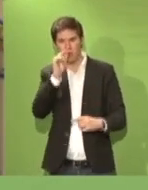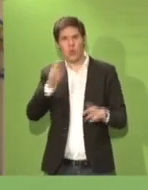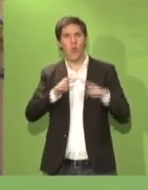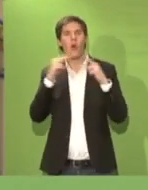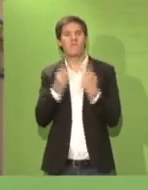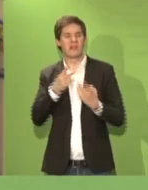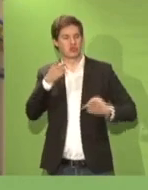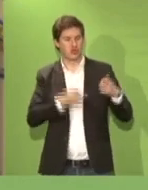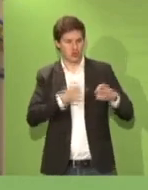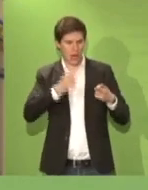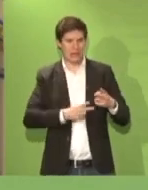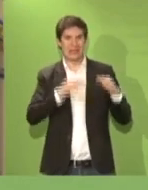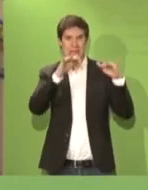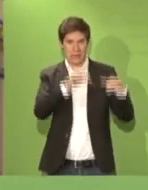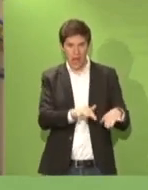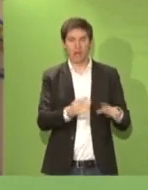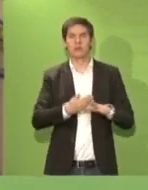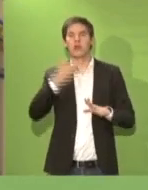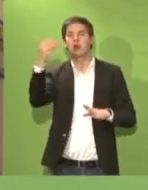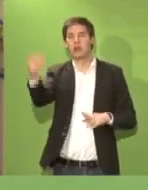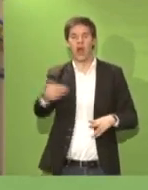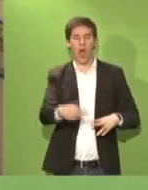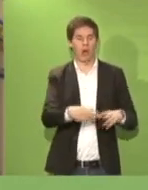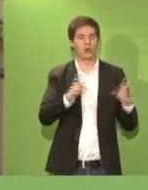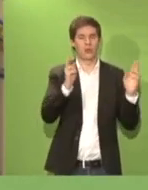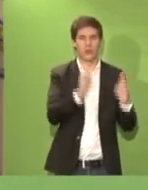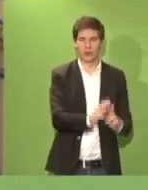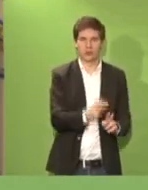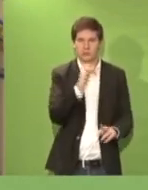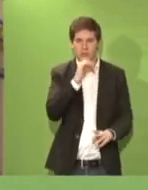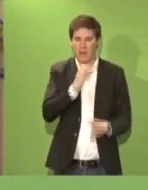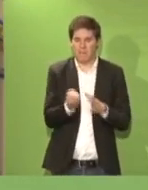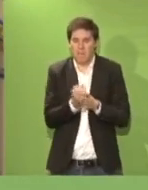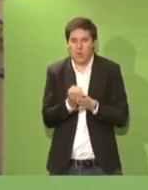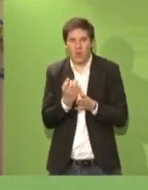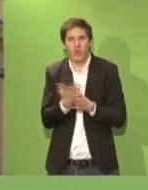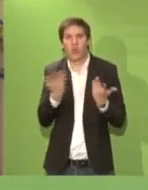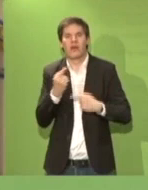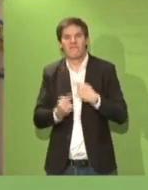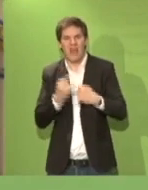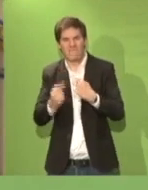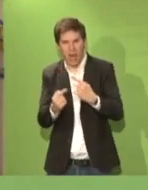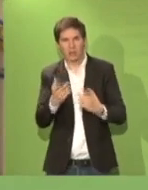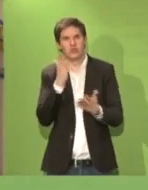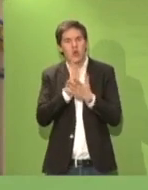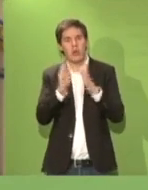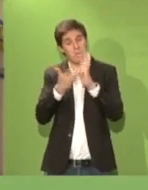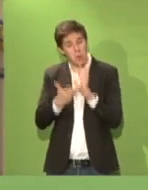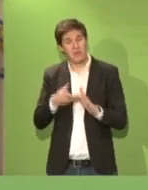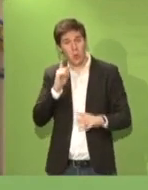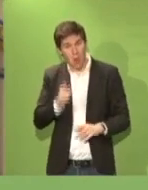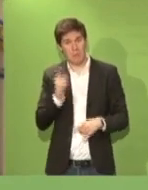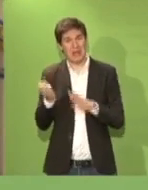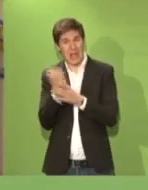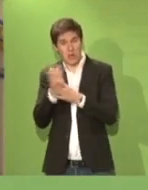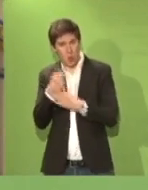nicht erst nachher beseitigen, sondern bereits bei der Entwicklung von Produkten und Produktionsverfahren, deren Naturverträglichkeit immer